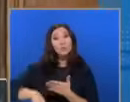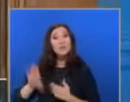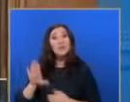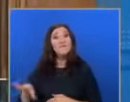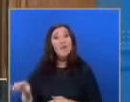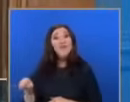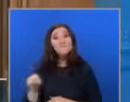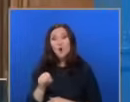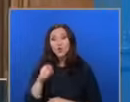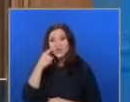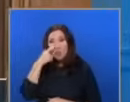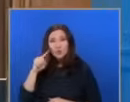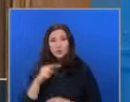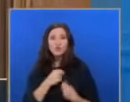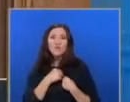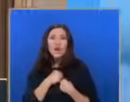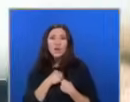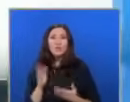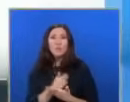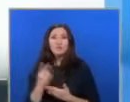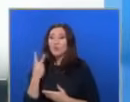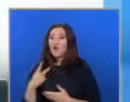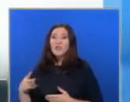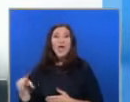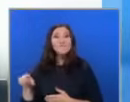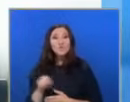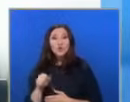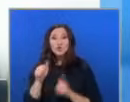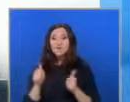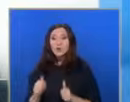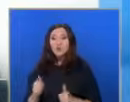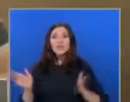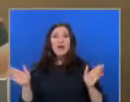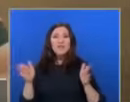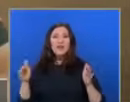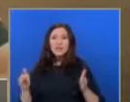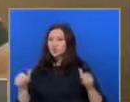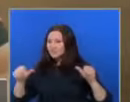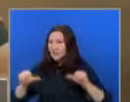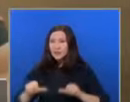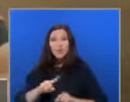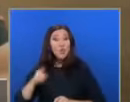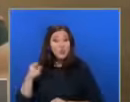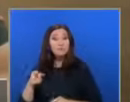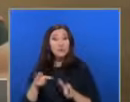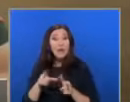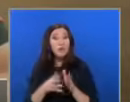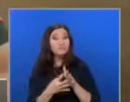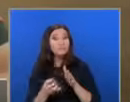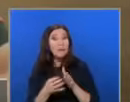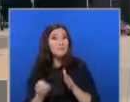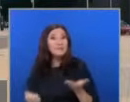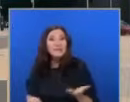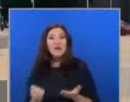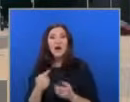ви водят за носа». Доверието между двете водещи фигури на Величие деградира до там, че Михайлов записва разговор, в